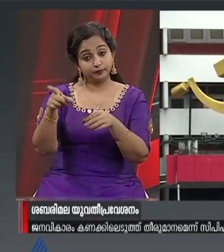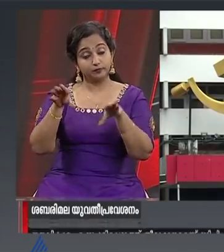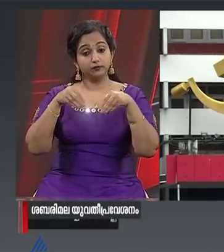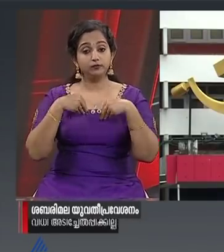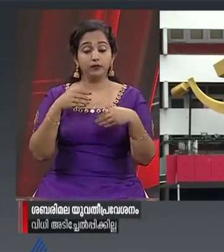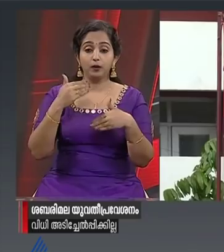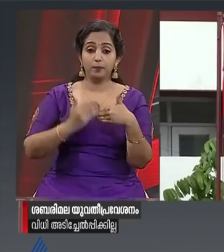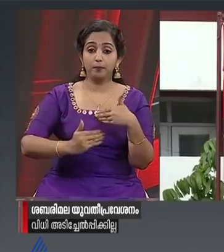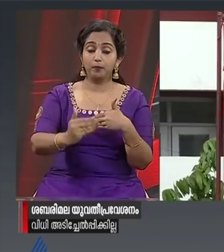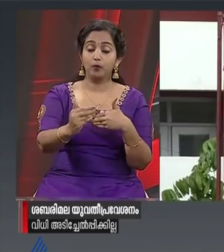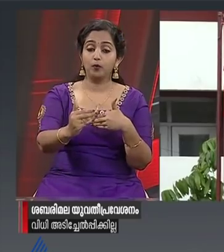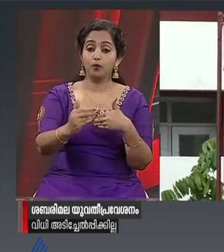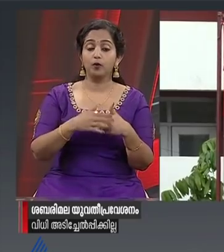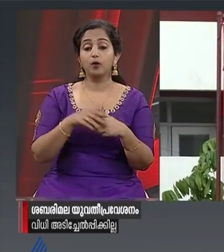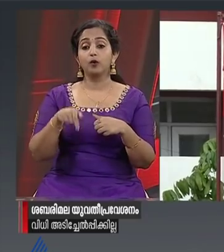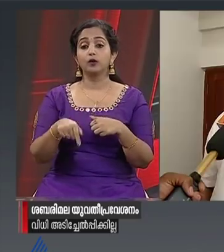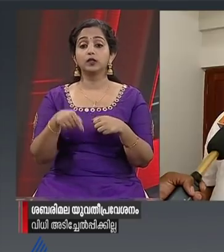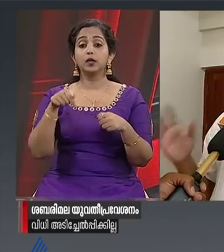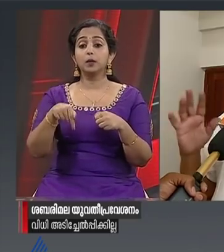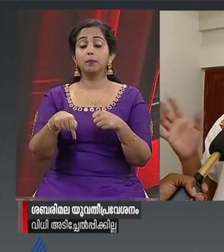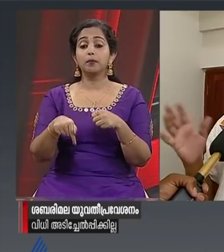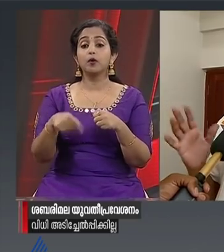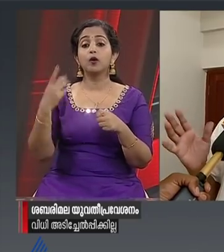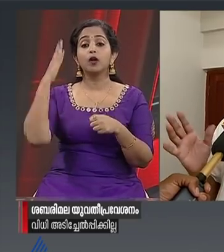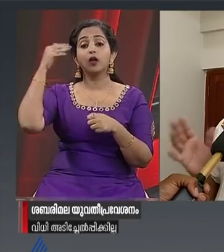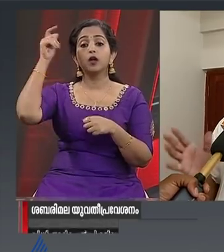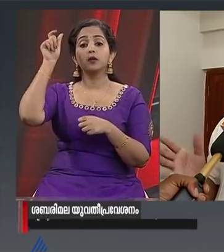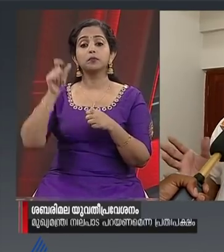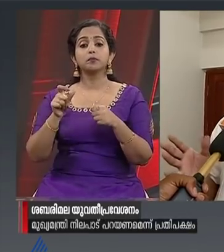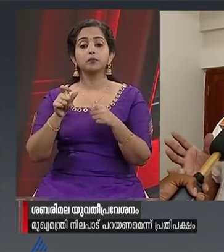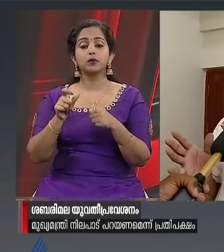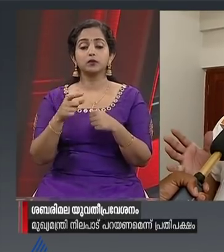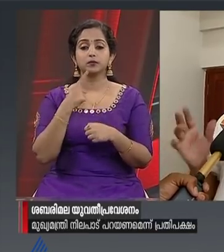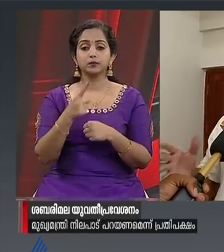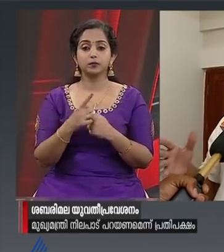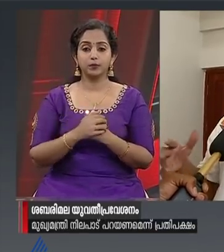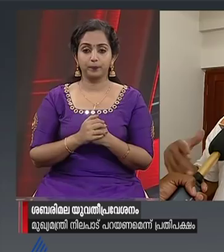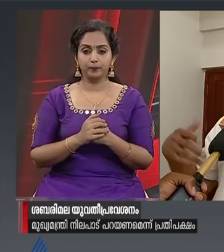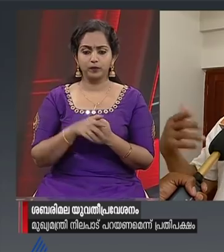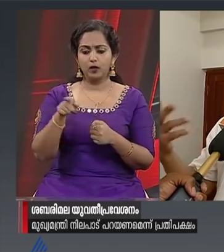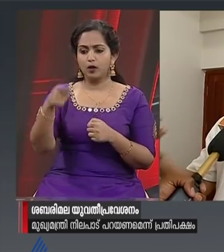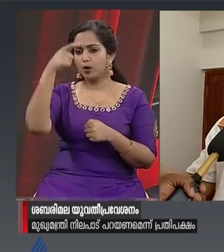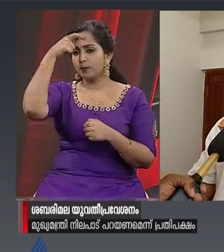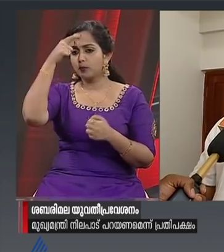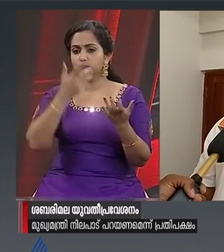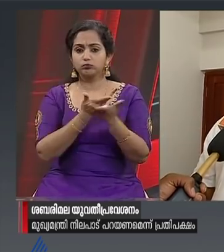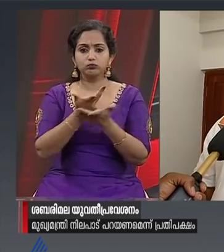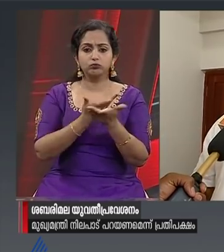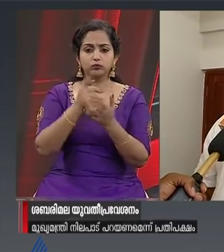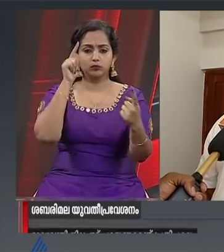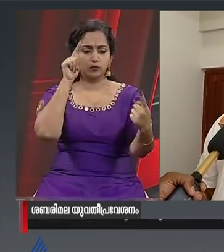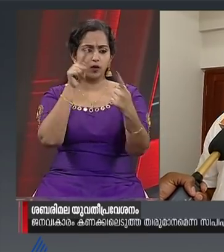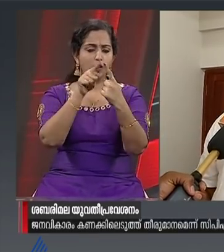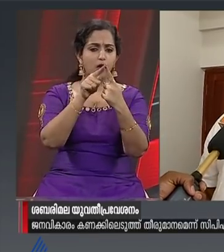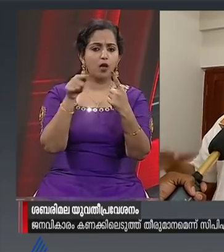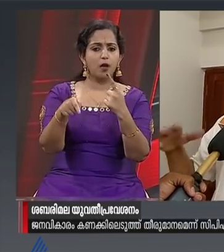സമവായത്തിലൂടെ മാത്രമേ തുടർ നടപടി ഉണ്ടാകൂ എന്ന് പോളിറ്റ് ബ്യൂറോ അംഗം എം എ ബേബി പറഞ്ഞു. വിഷയം ചർച്ചയാക്കുന്നവരുടെ ഉദ്ദേശം